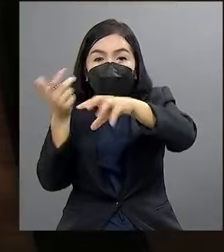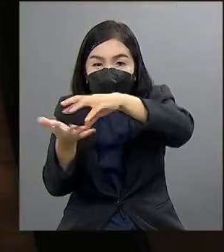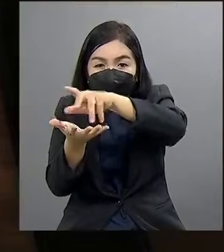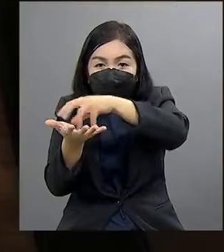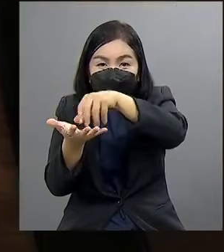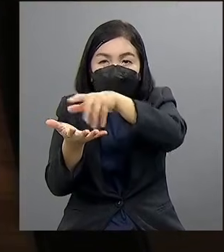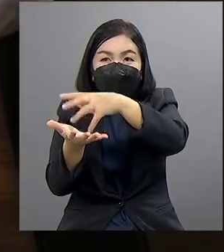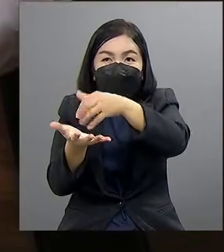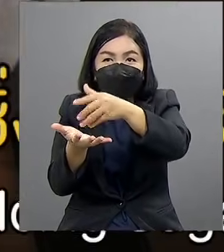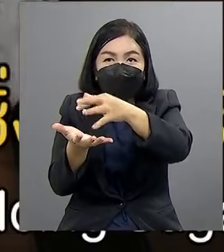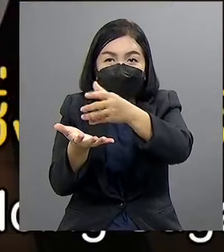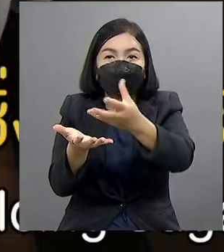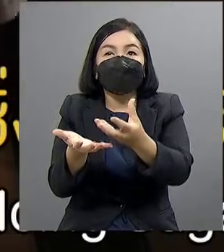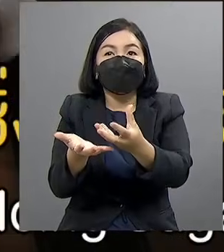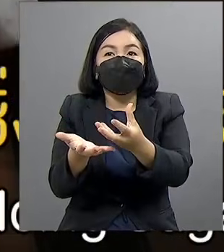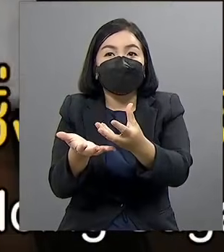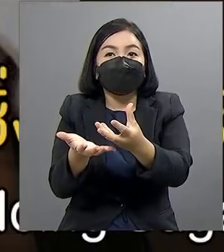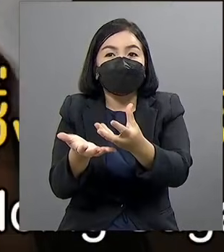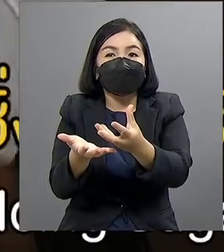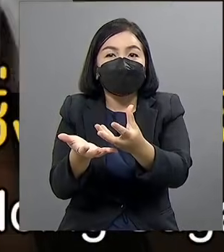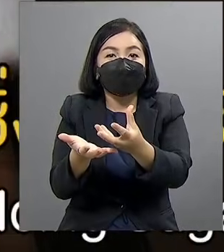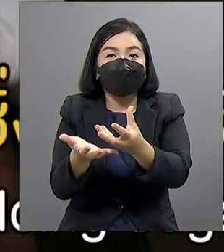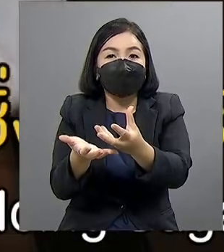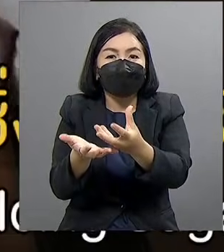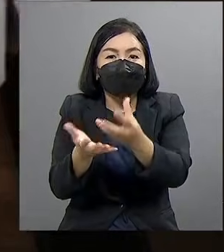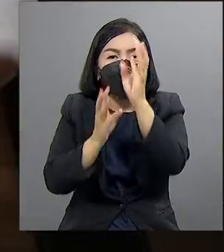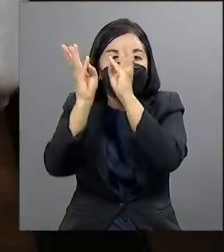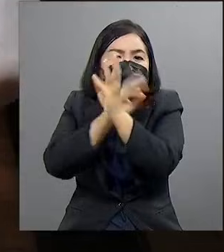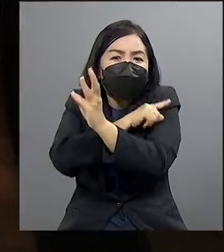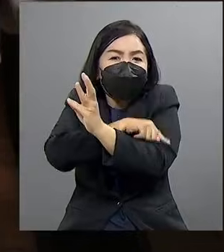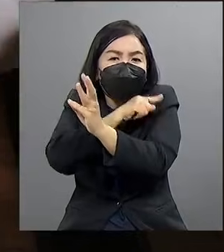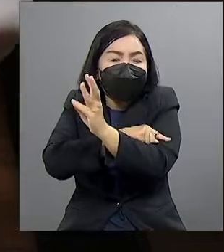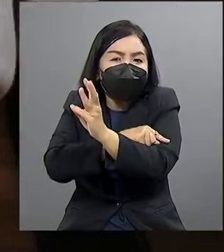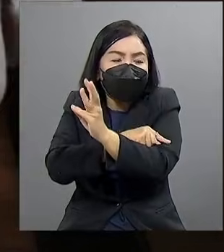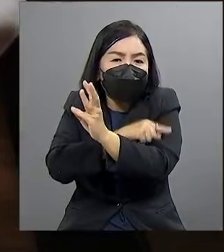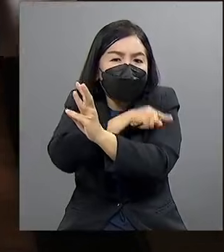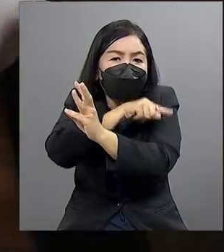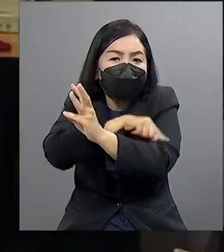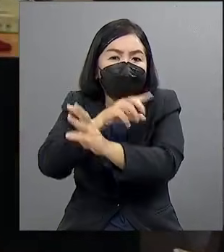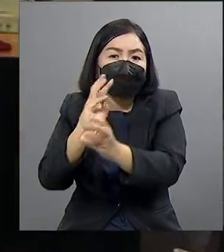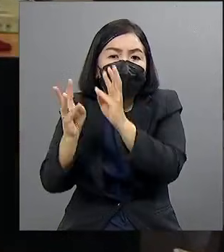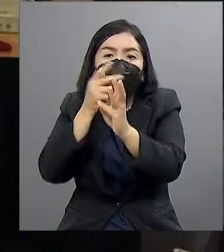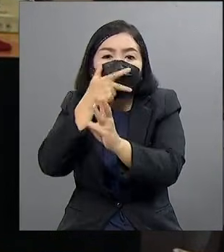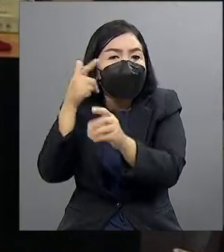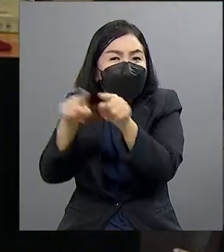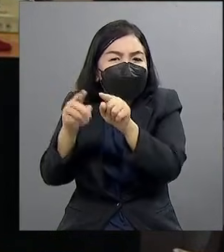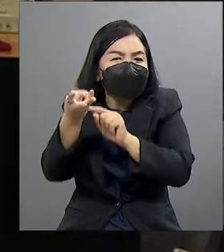นะครับแล้วก็คลุกกับน้ำตาลไอซิ่งครับเป็นชั้นนอกเลยนะครับ